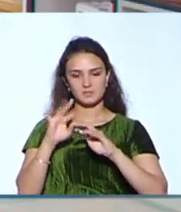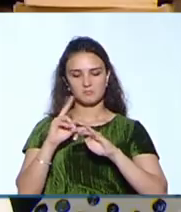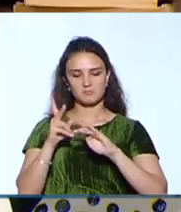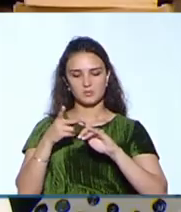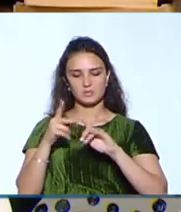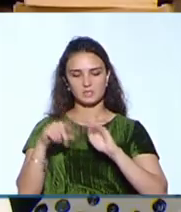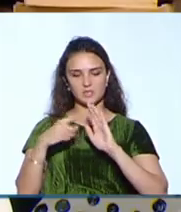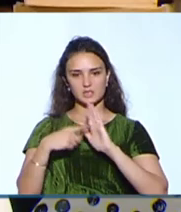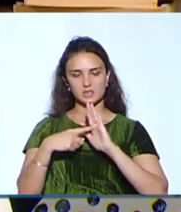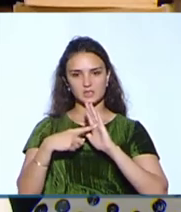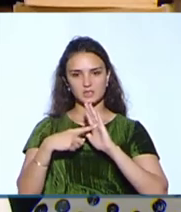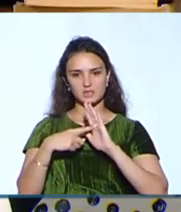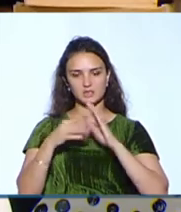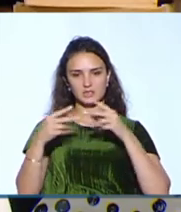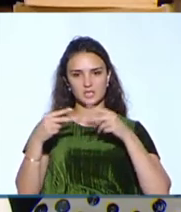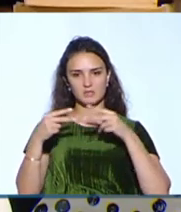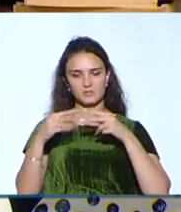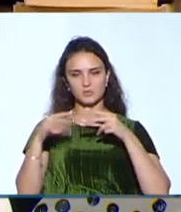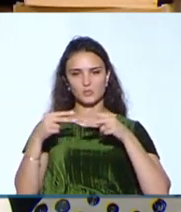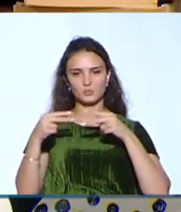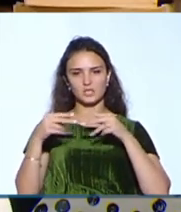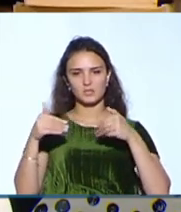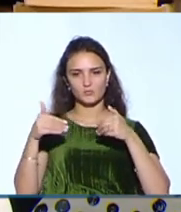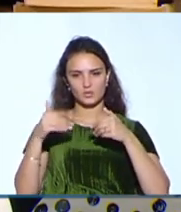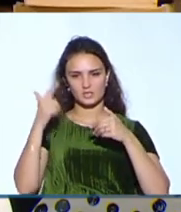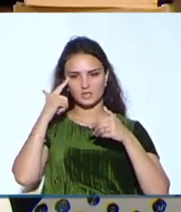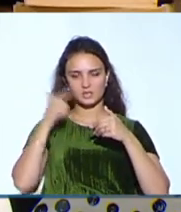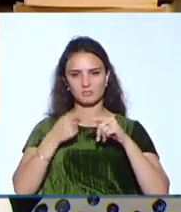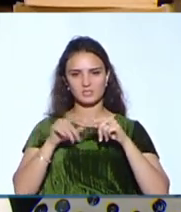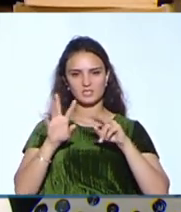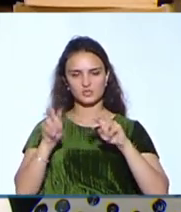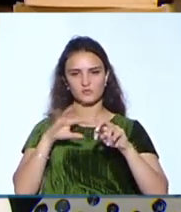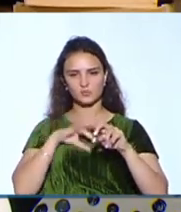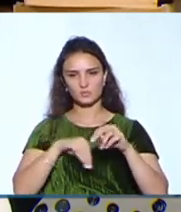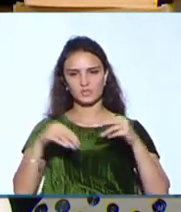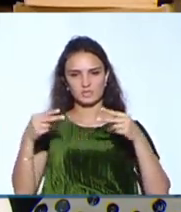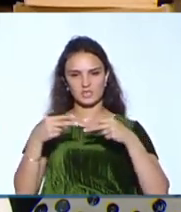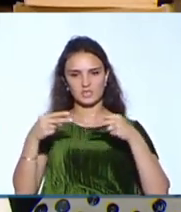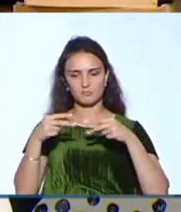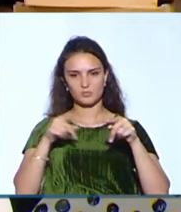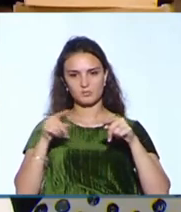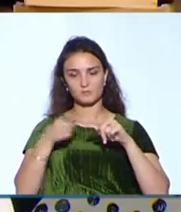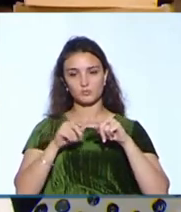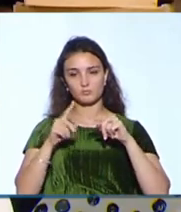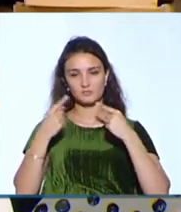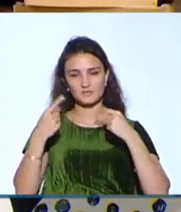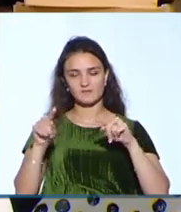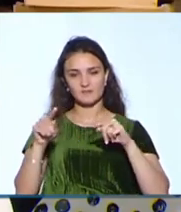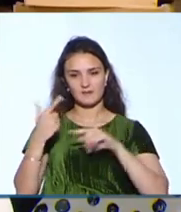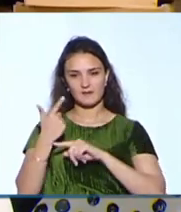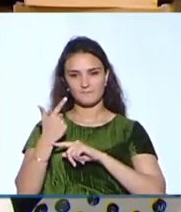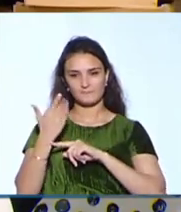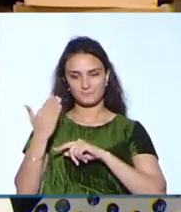მეორე საკითხი არის, რომ თანაბარი და უთანაბრო განათლება არ არის სულიერი სითანაბრე, იმიტომ რომ სხვისი